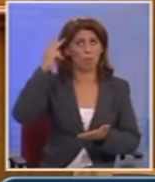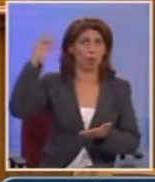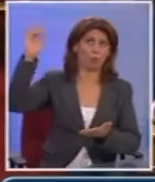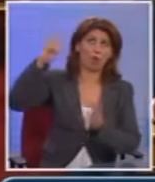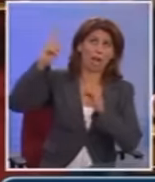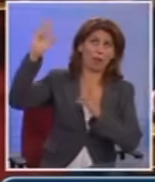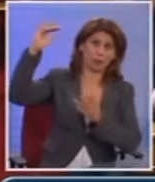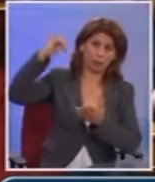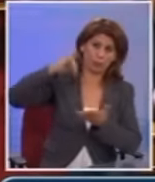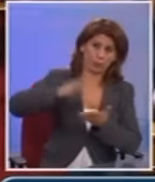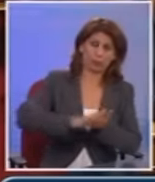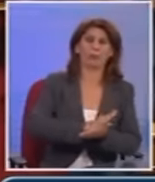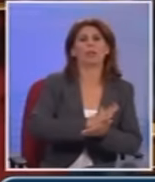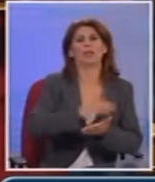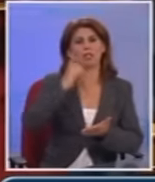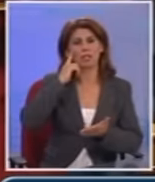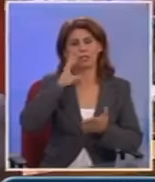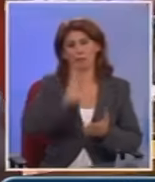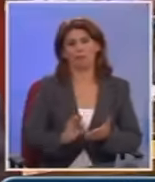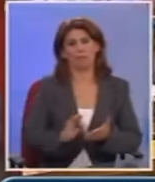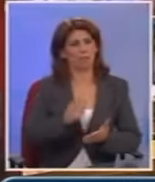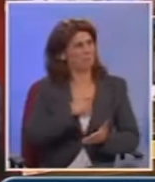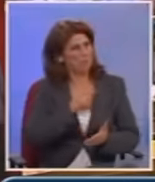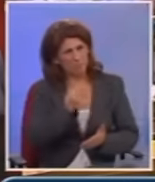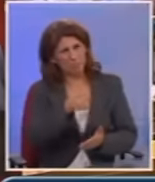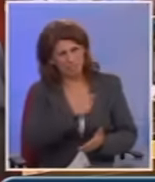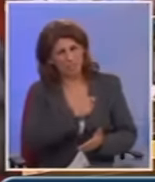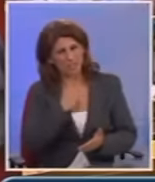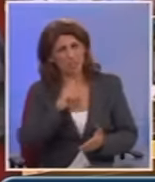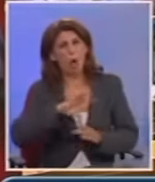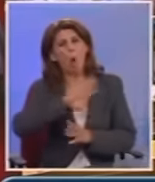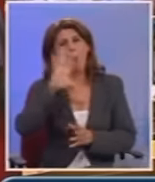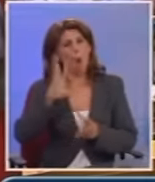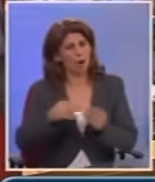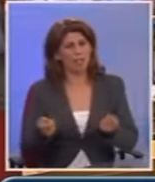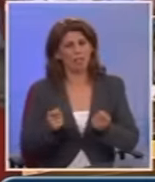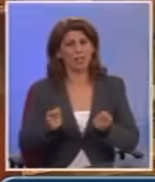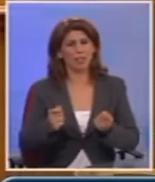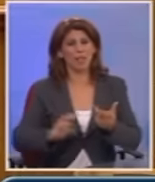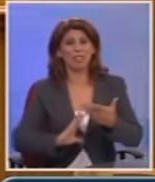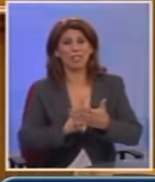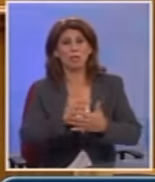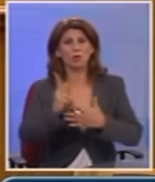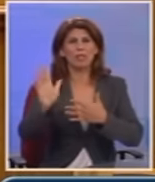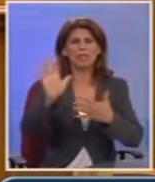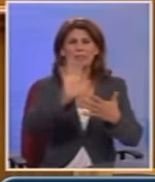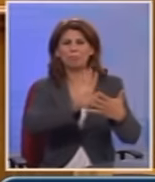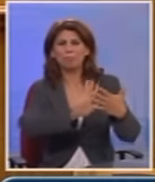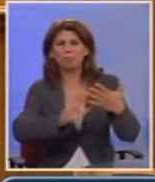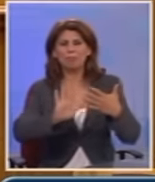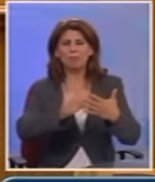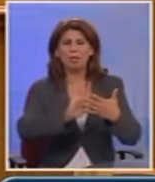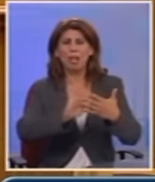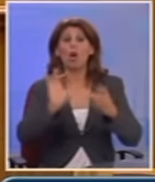Πιστεύατε πράγματι ότι όλα θα γίνουν με δημιουργική ασάφεια, χωρίς